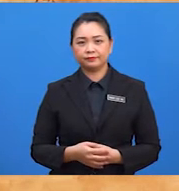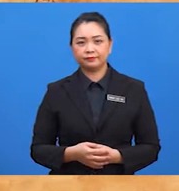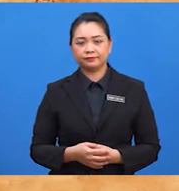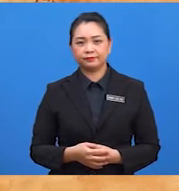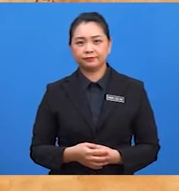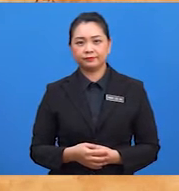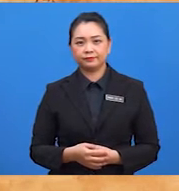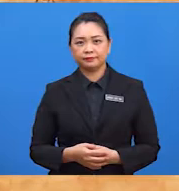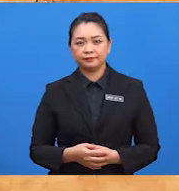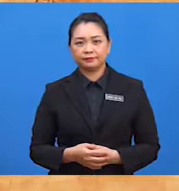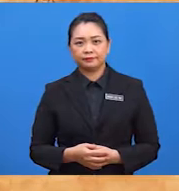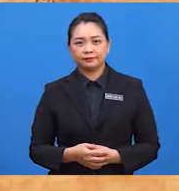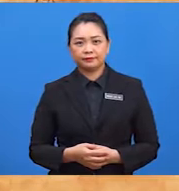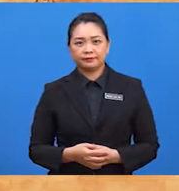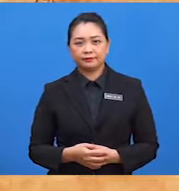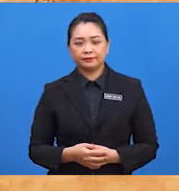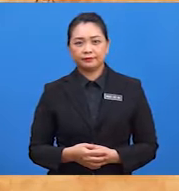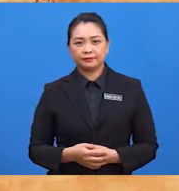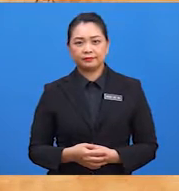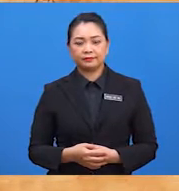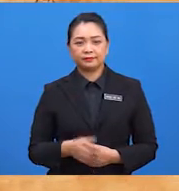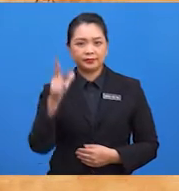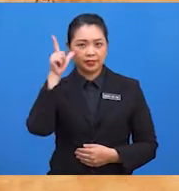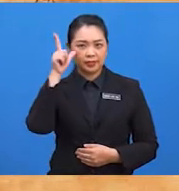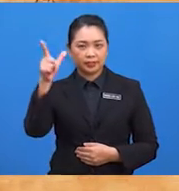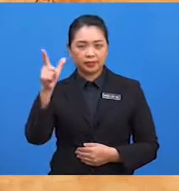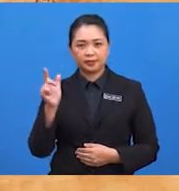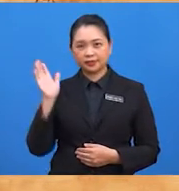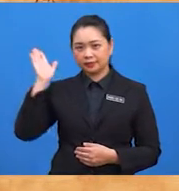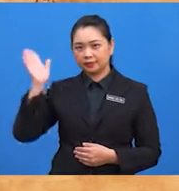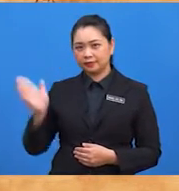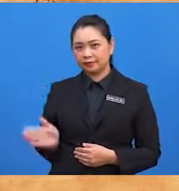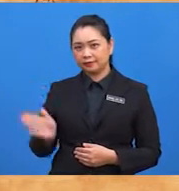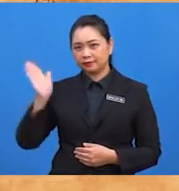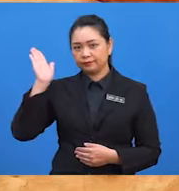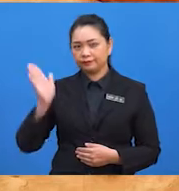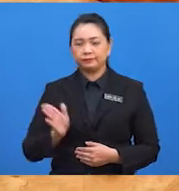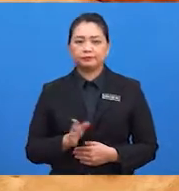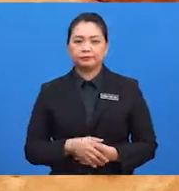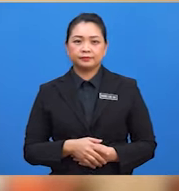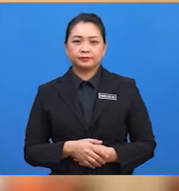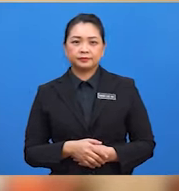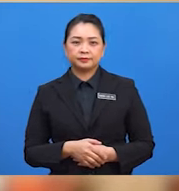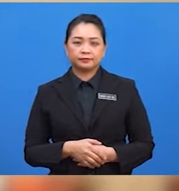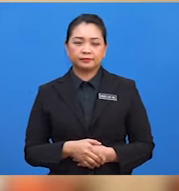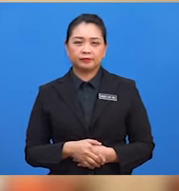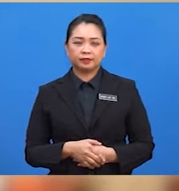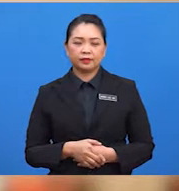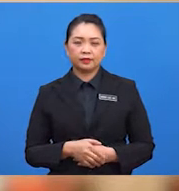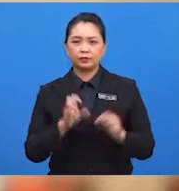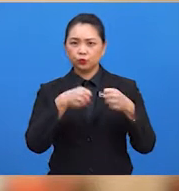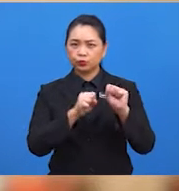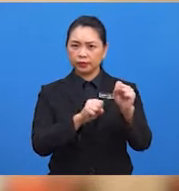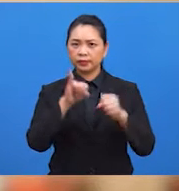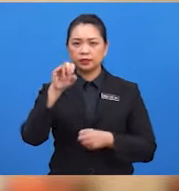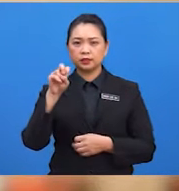kepada soalan mengenai tamadun Indus. Kita lihat slide ini bersama-sama ya murid-murid. Soalan pertama, lembah